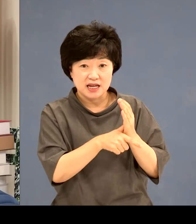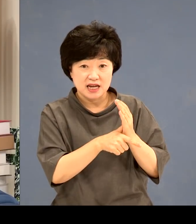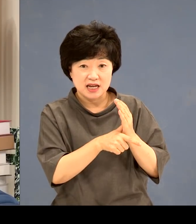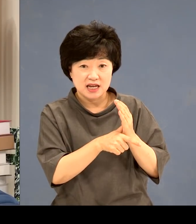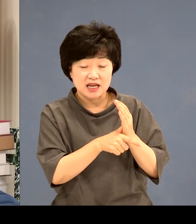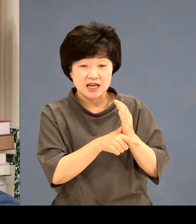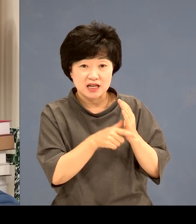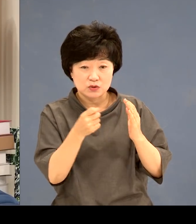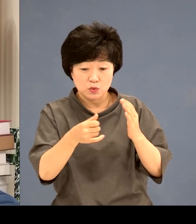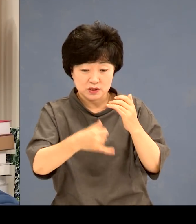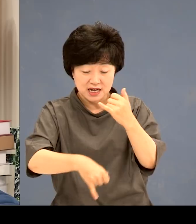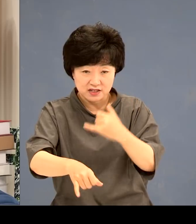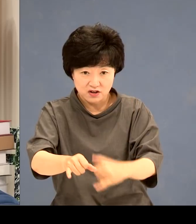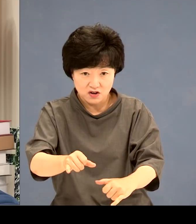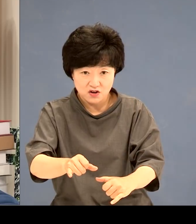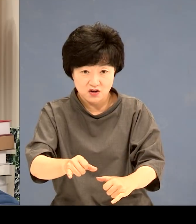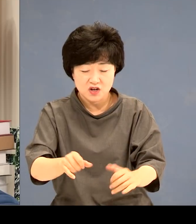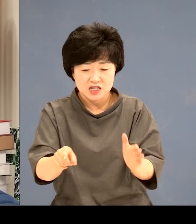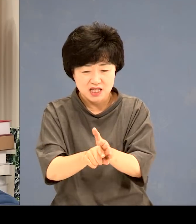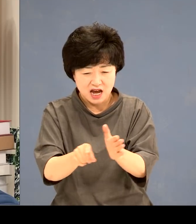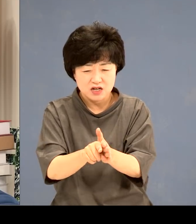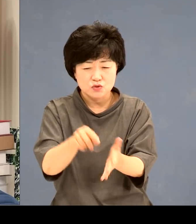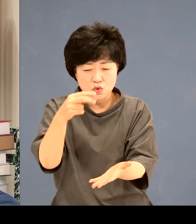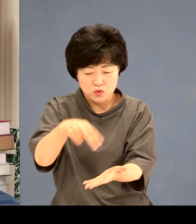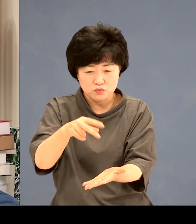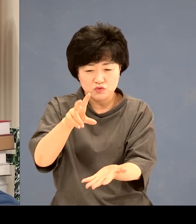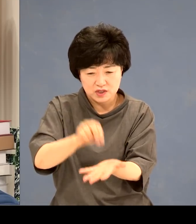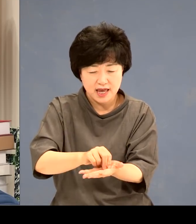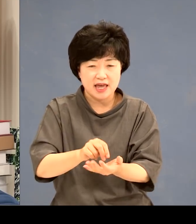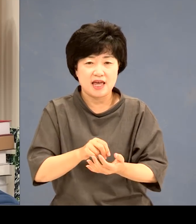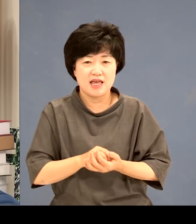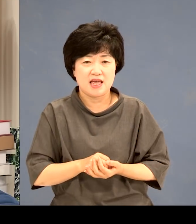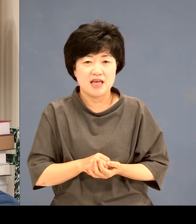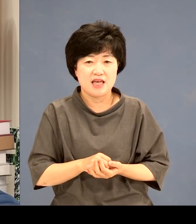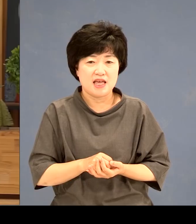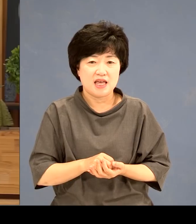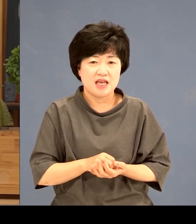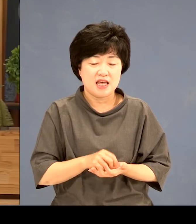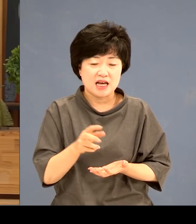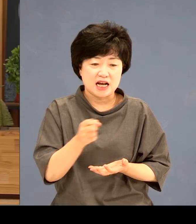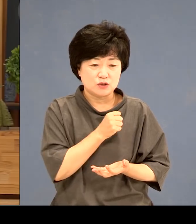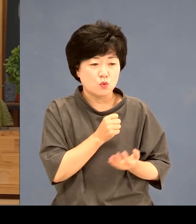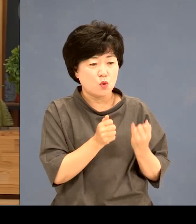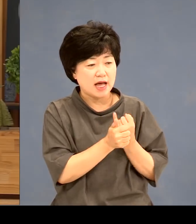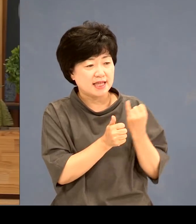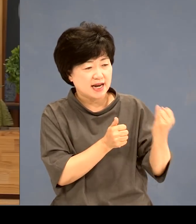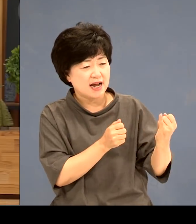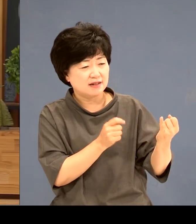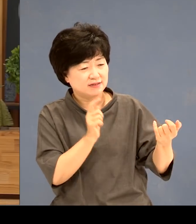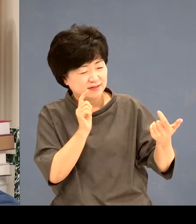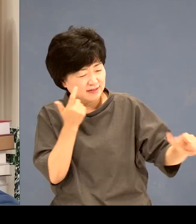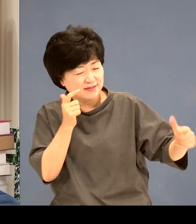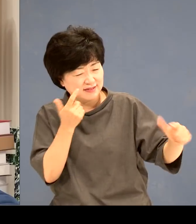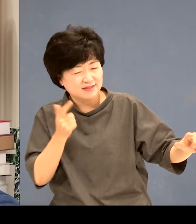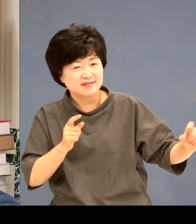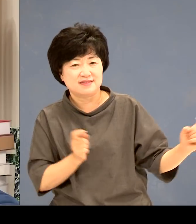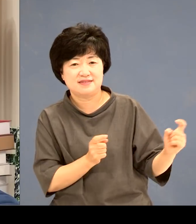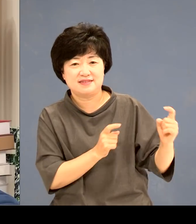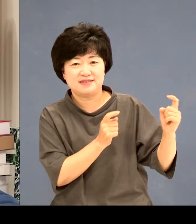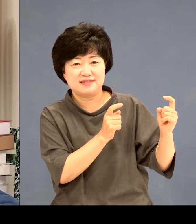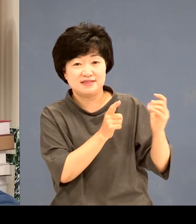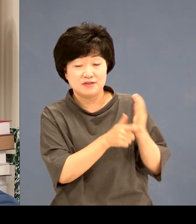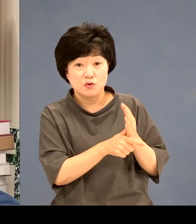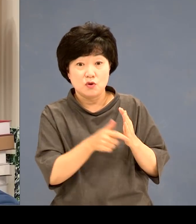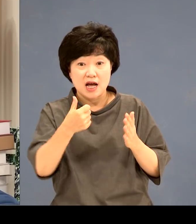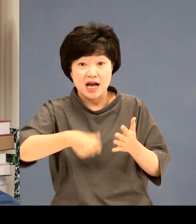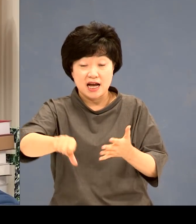들면 이런 거죠. 이렇게 아내하고 이렇게 정말 사소한 그런 네네. 말다툼, 이제 언쟁이 있는